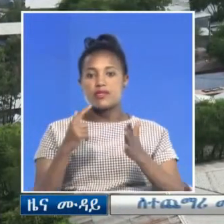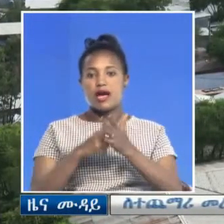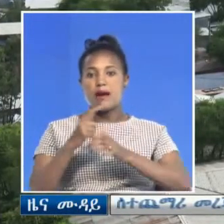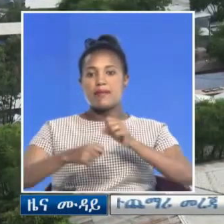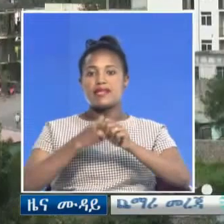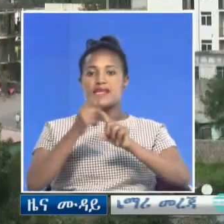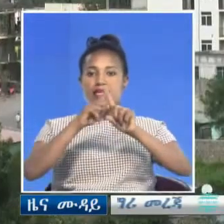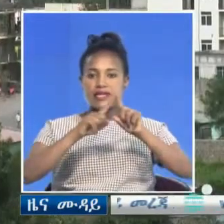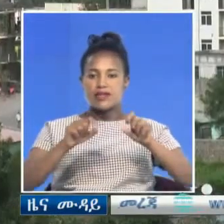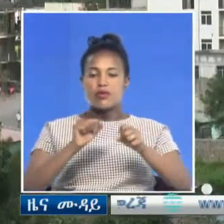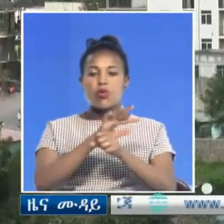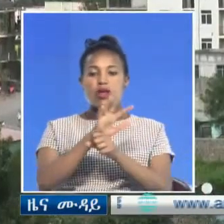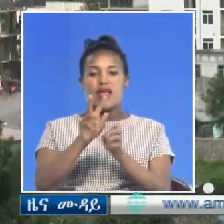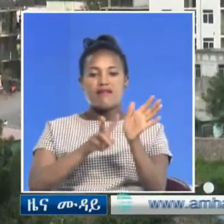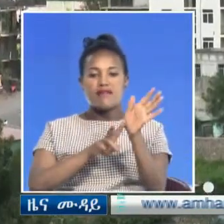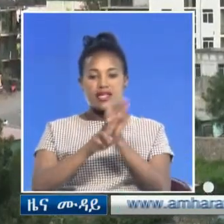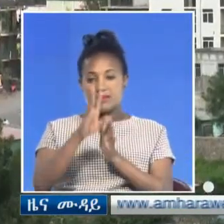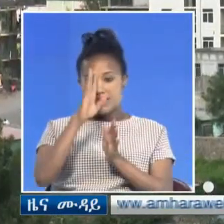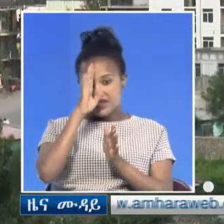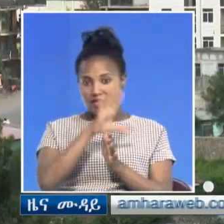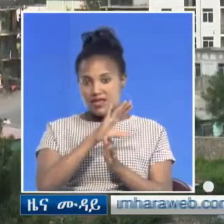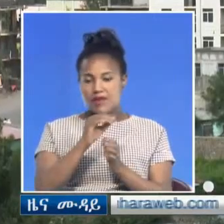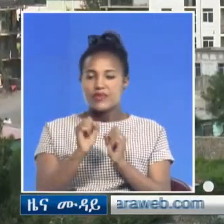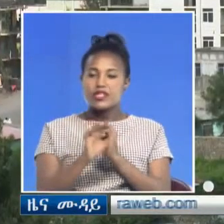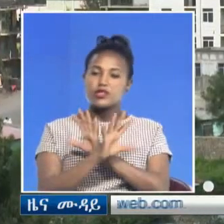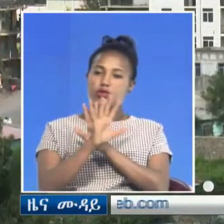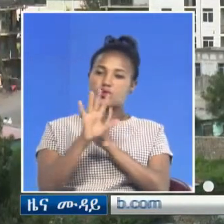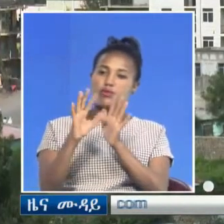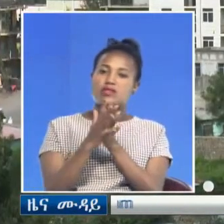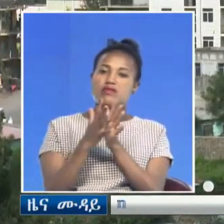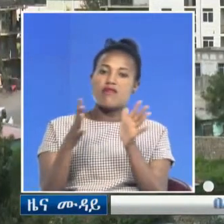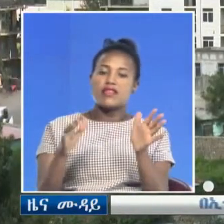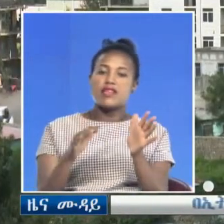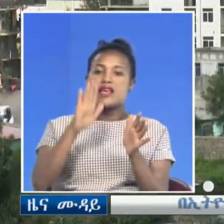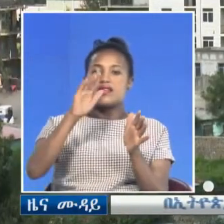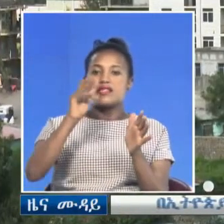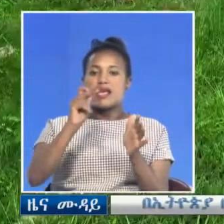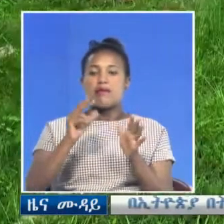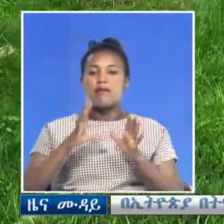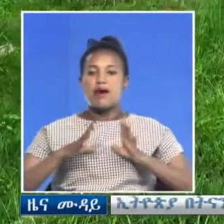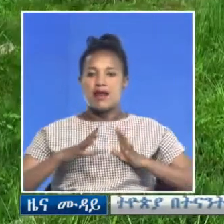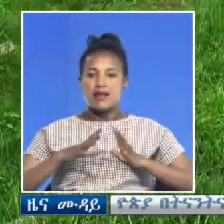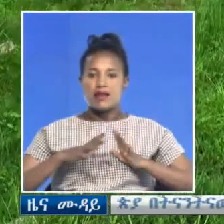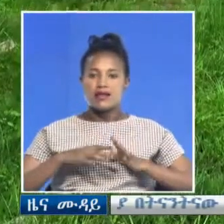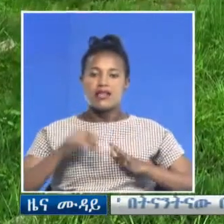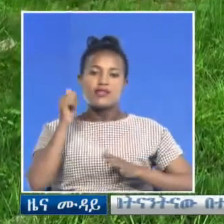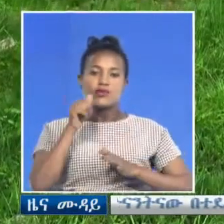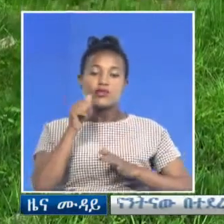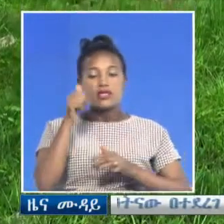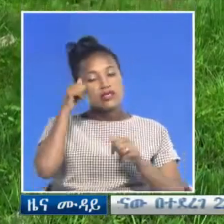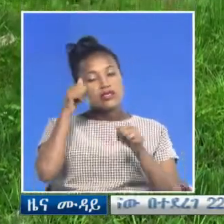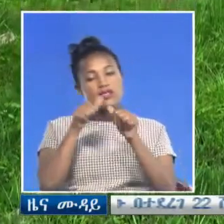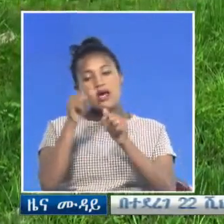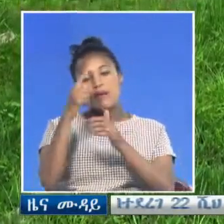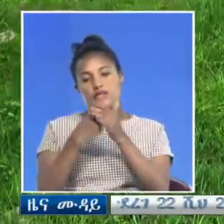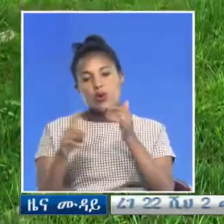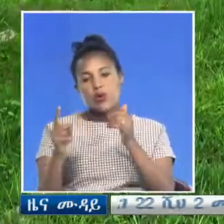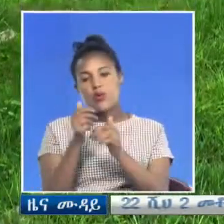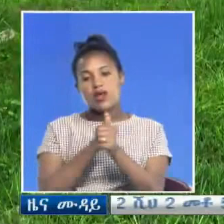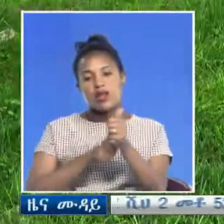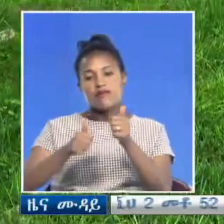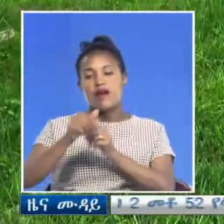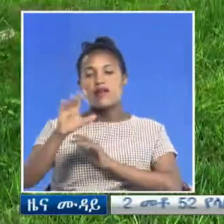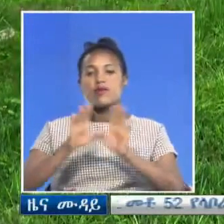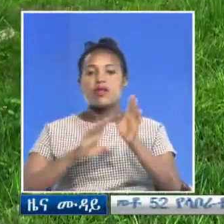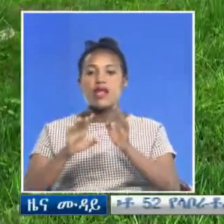ዓመት ግን የኮሮና ቫይረስ መከሰትና ስርጭቱ መስፋፋት የሻደይ በዓል ለዋግ ልጃገረዶች ትዝታ ብቻ ሆኖ እንዲያልፍ